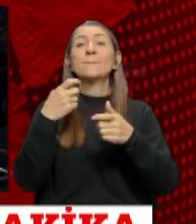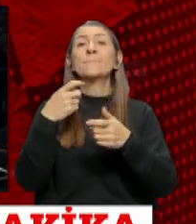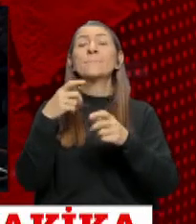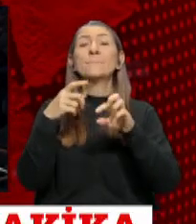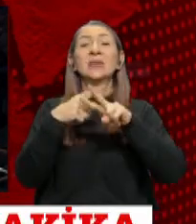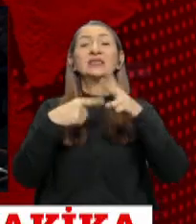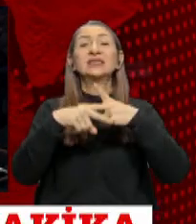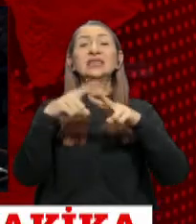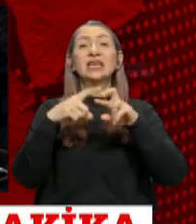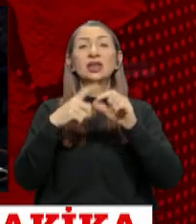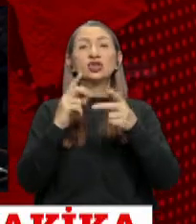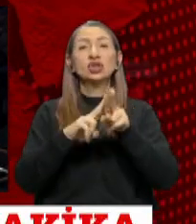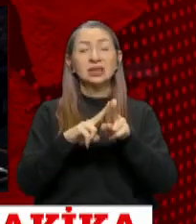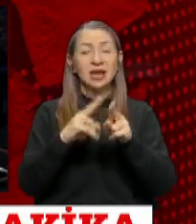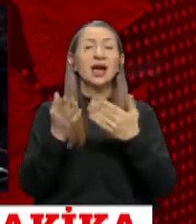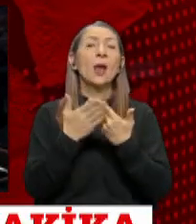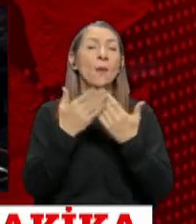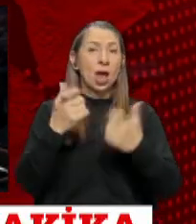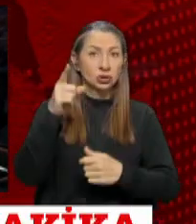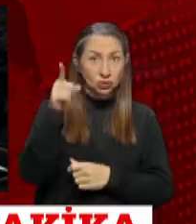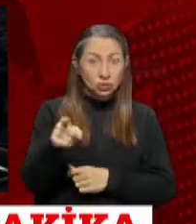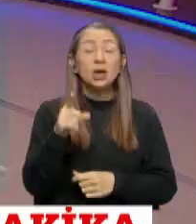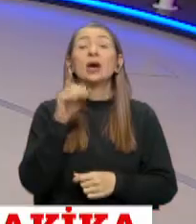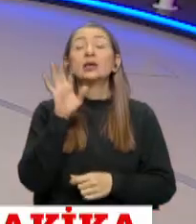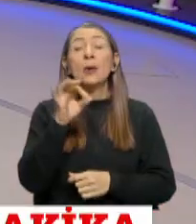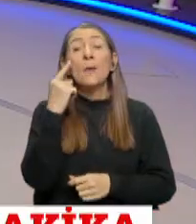Pazarcık'ta, Kahramanmaraş'ta. Şimdi bakalım